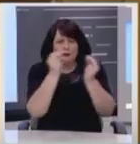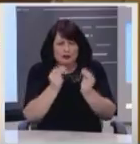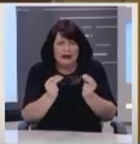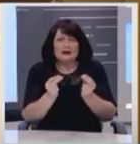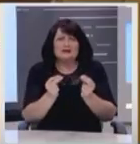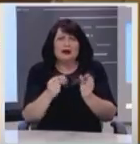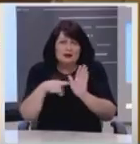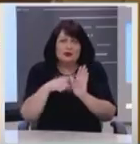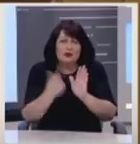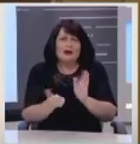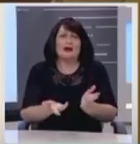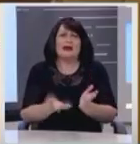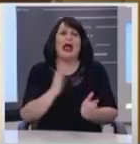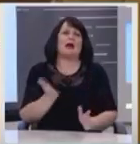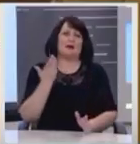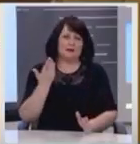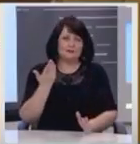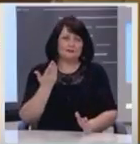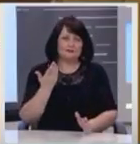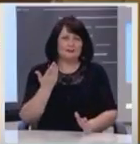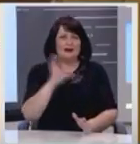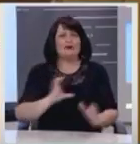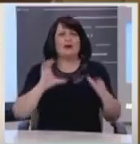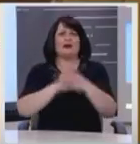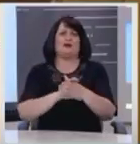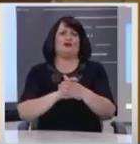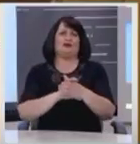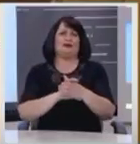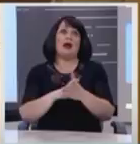αυτό για την ίδια την Ευρωπαϊκή Ένωση.